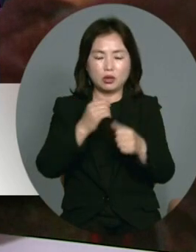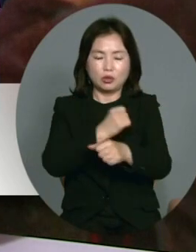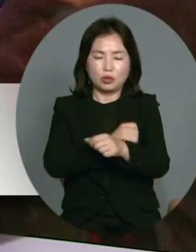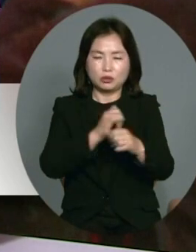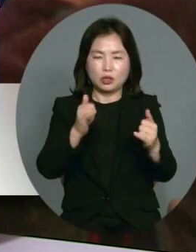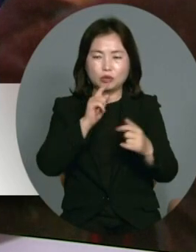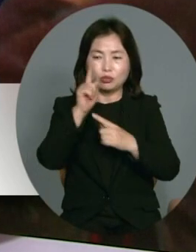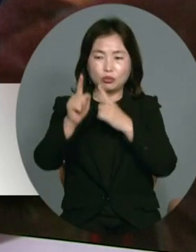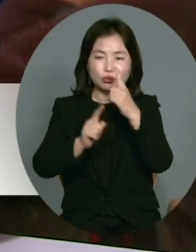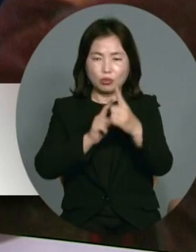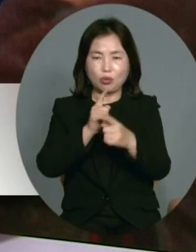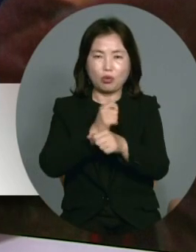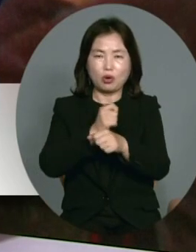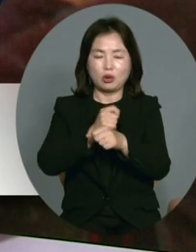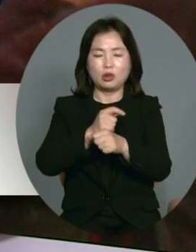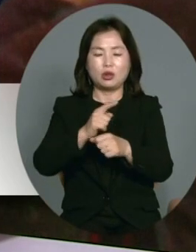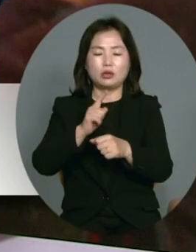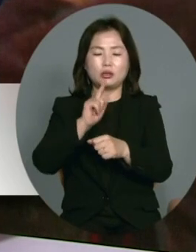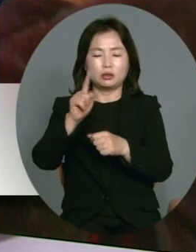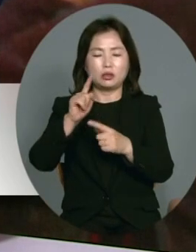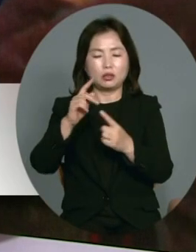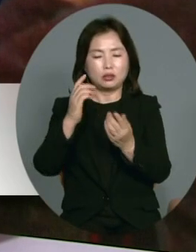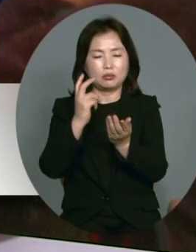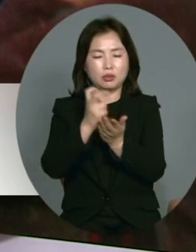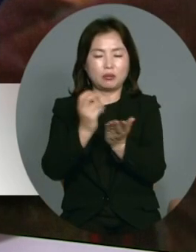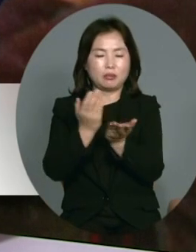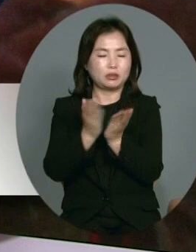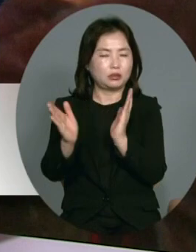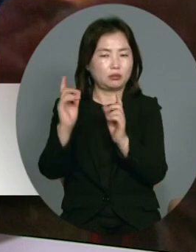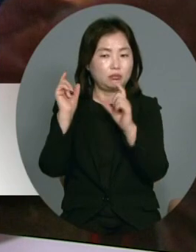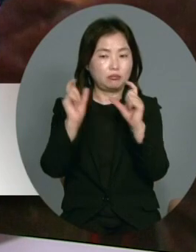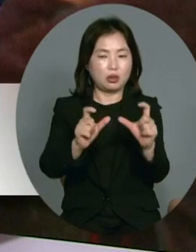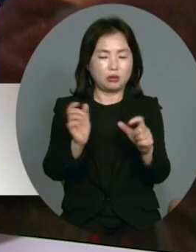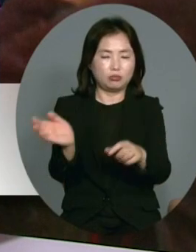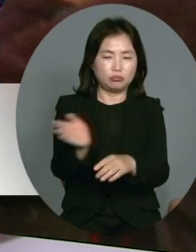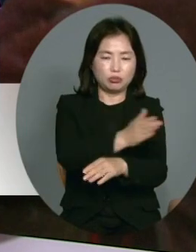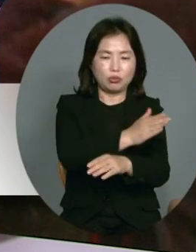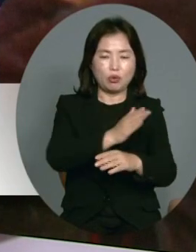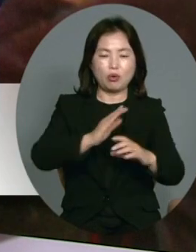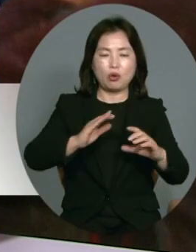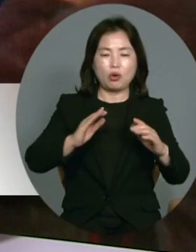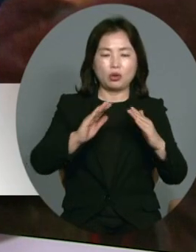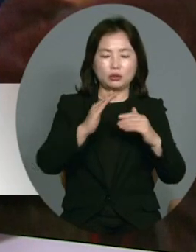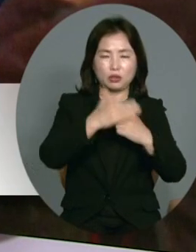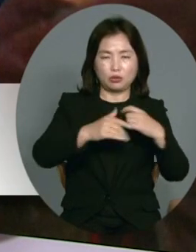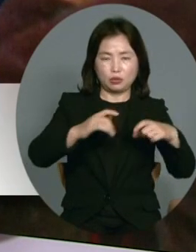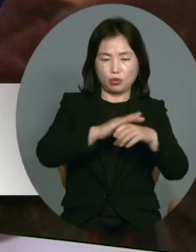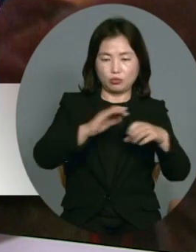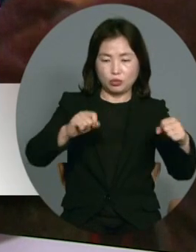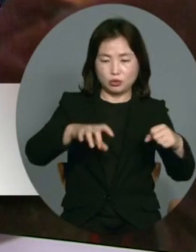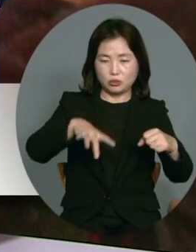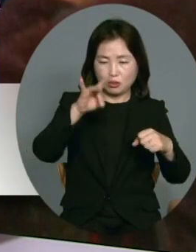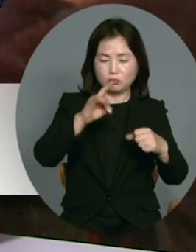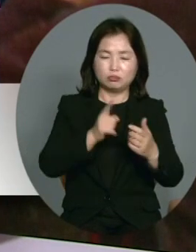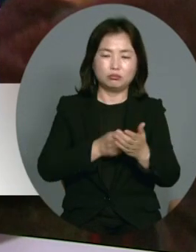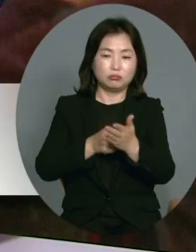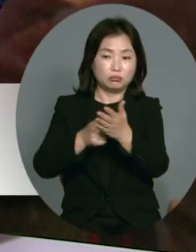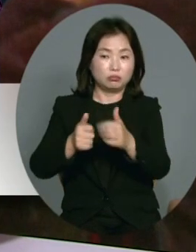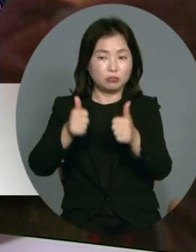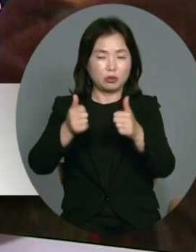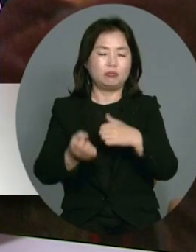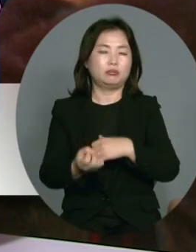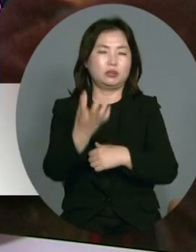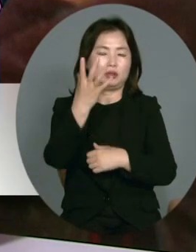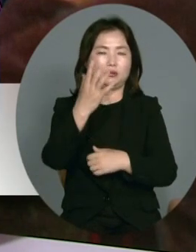대한 소송 제한은 위헌이라고 결정한 바 있는데요. 이후 대구 경북 지역 유공자들 가운데서는 첫 승소 사례입니다.